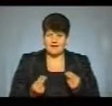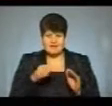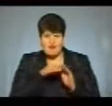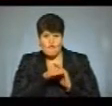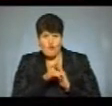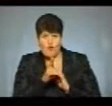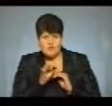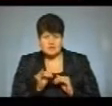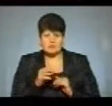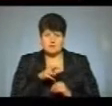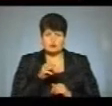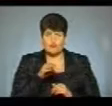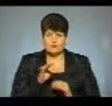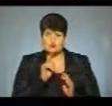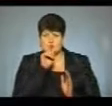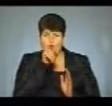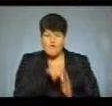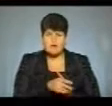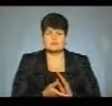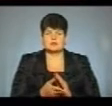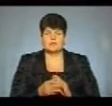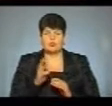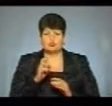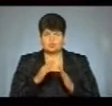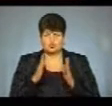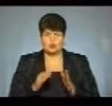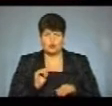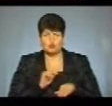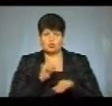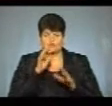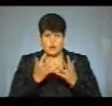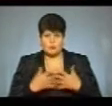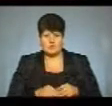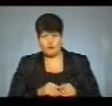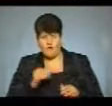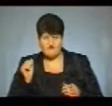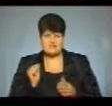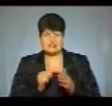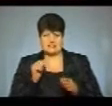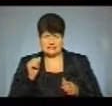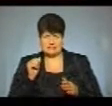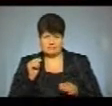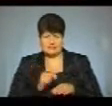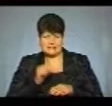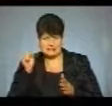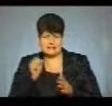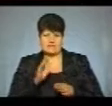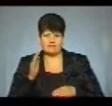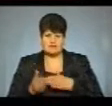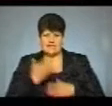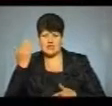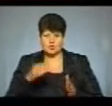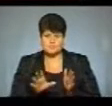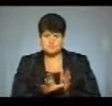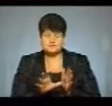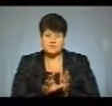хованки. Микола Трофимчук заховався у трансформаторній будці, там доторкнувся до обладнання, його вдарило струмом. Хлопці розповіли поліцейським, що